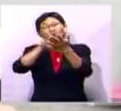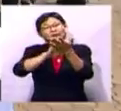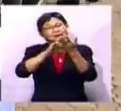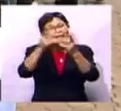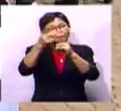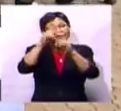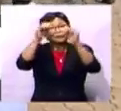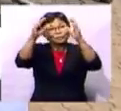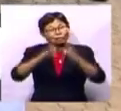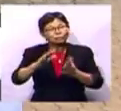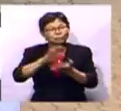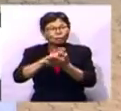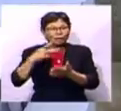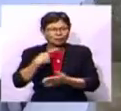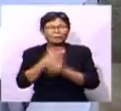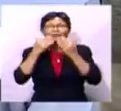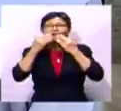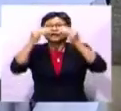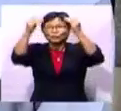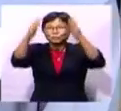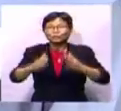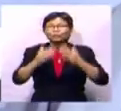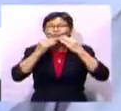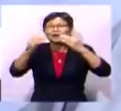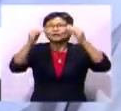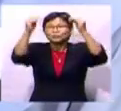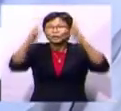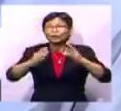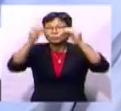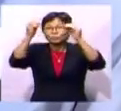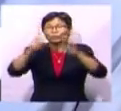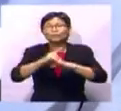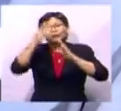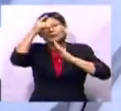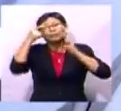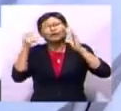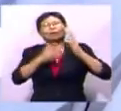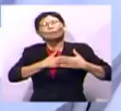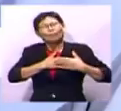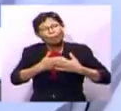81. Terima kasih cikgu. Terima kasih kepada guru-guru di Malaysia kerana